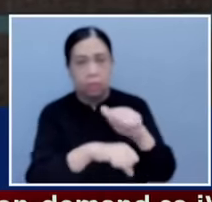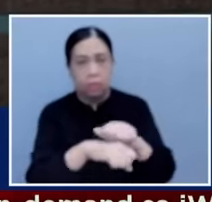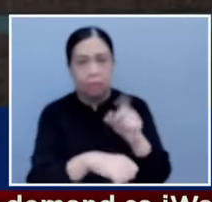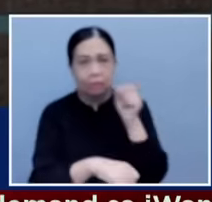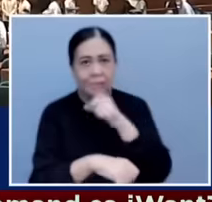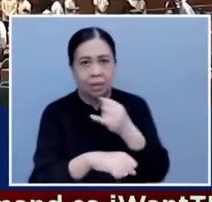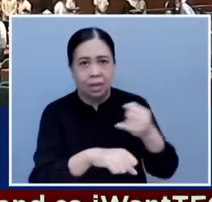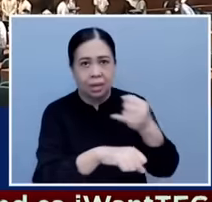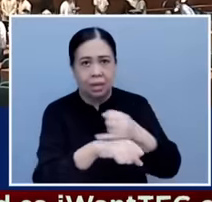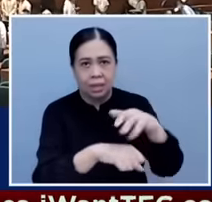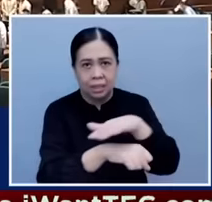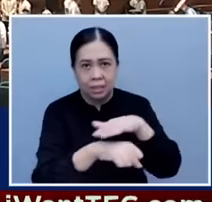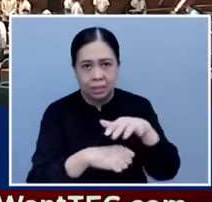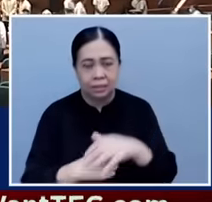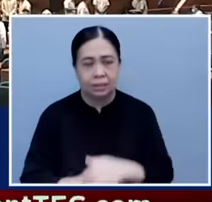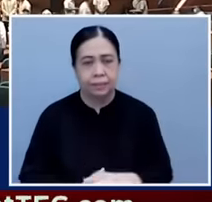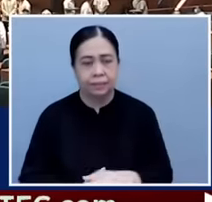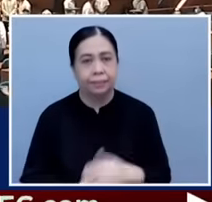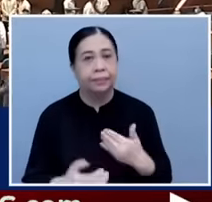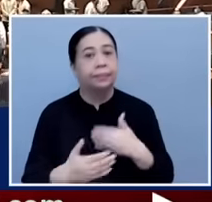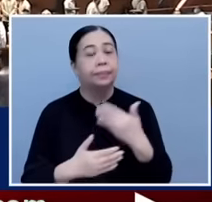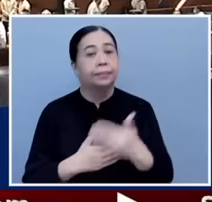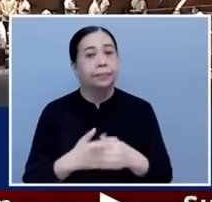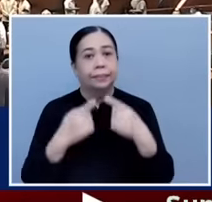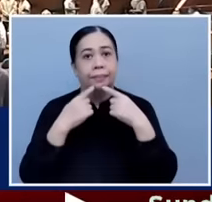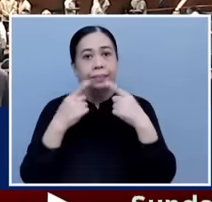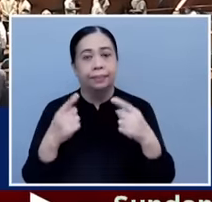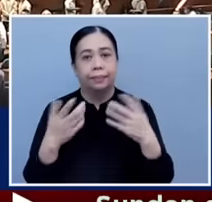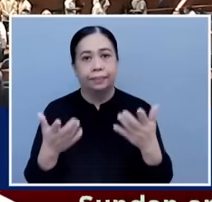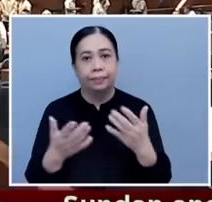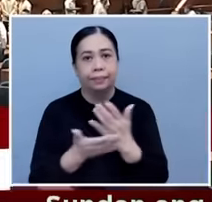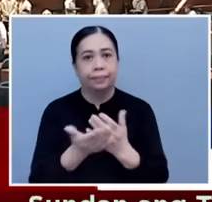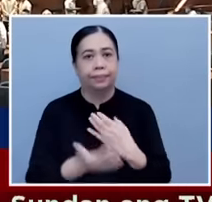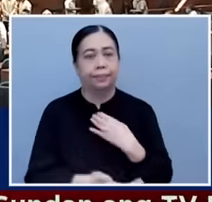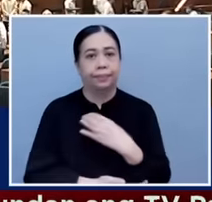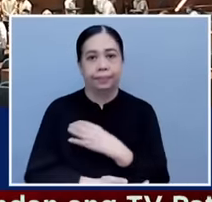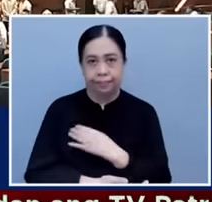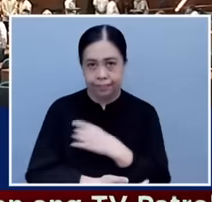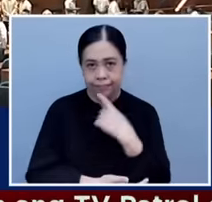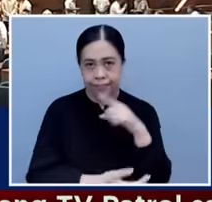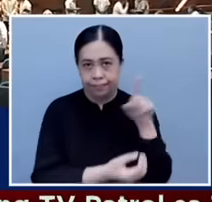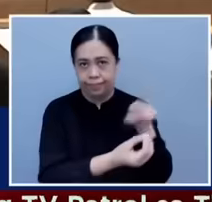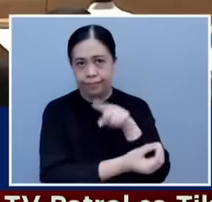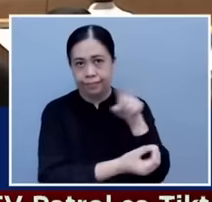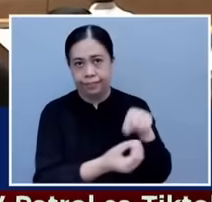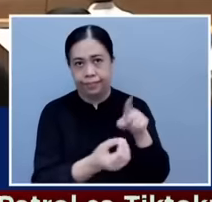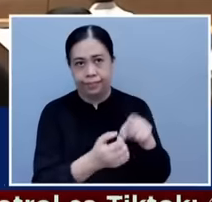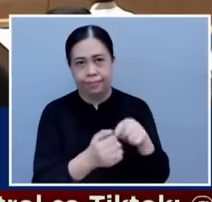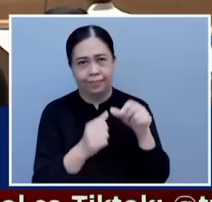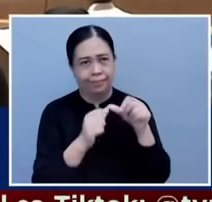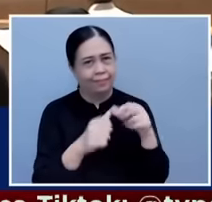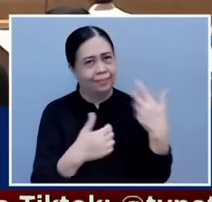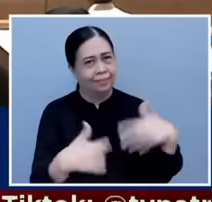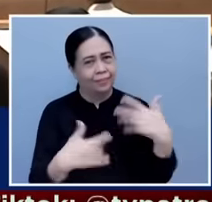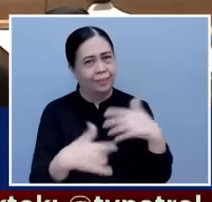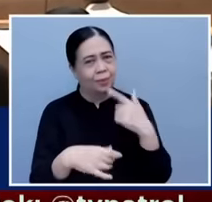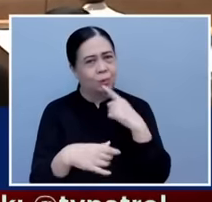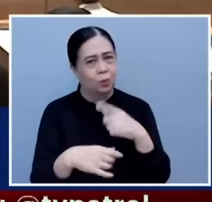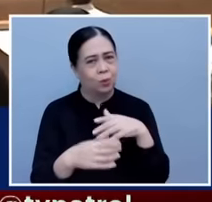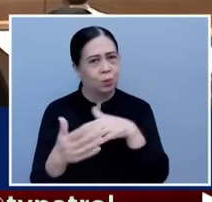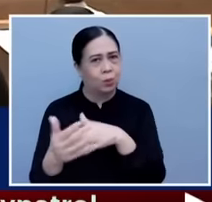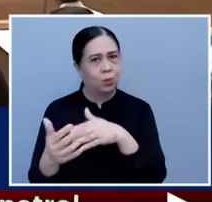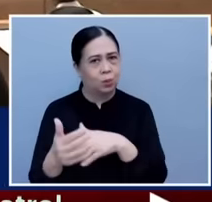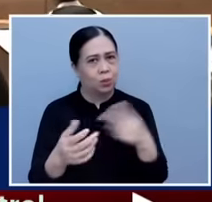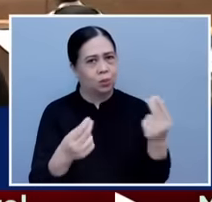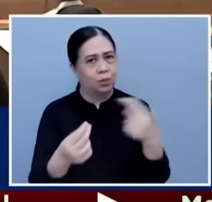islands. Samantala, naglabas ng pahayag ang ilang kongresista para batikusin ang walang pakundangan at agresibong aktibidad